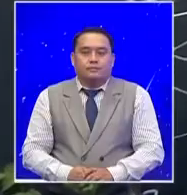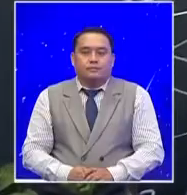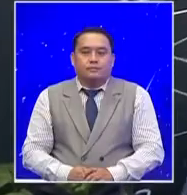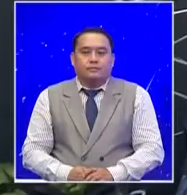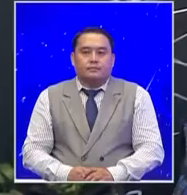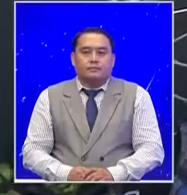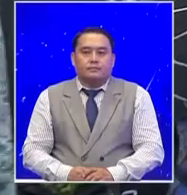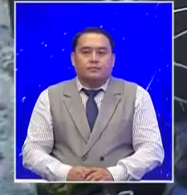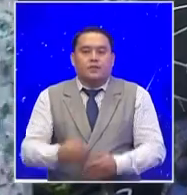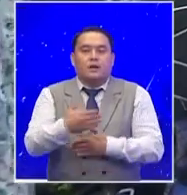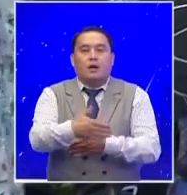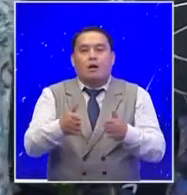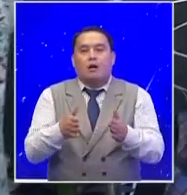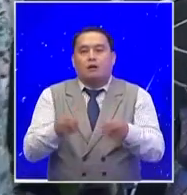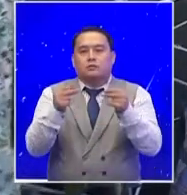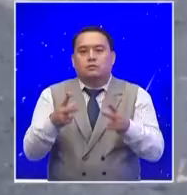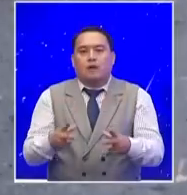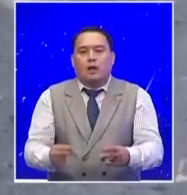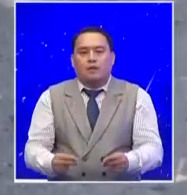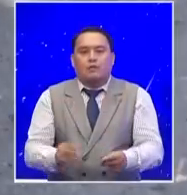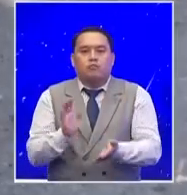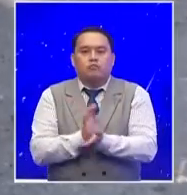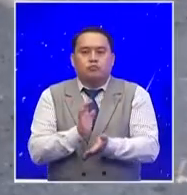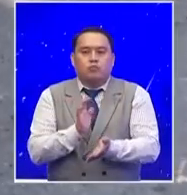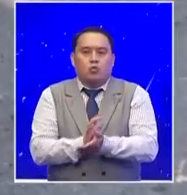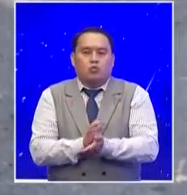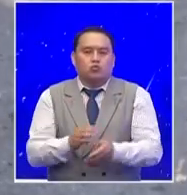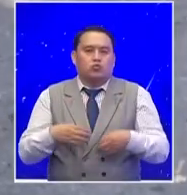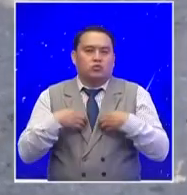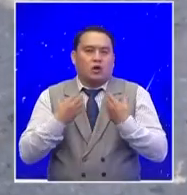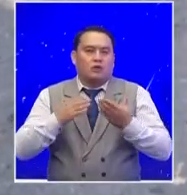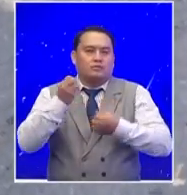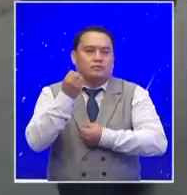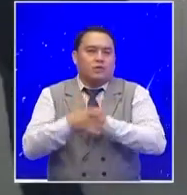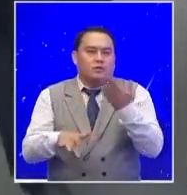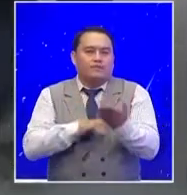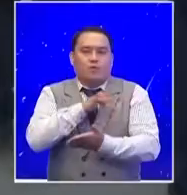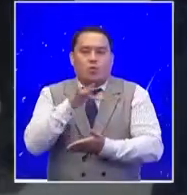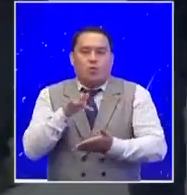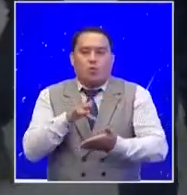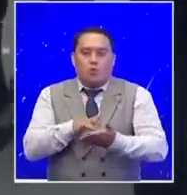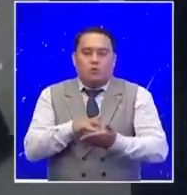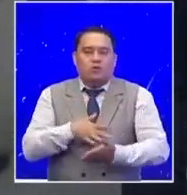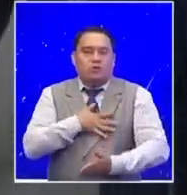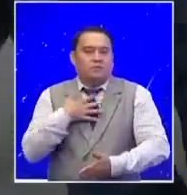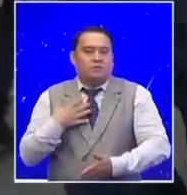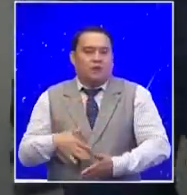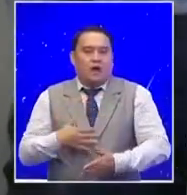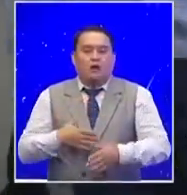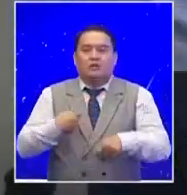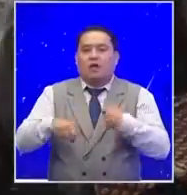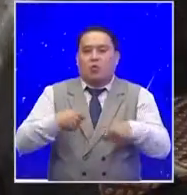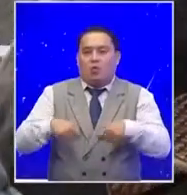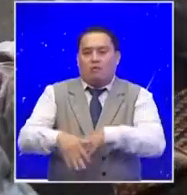давай. Картонные коробки, целлофановые пакеты, бытовой мусор. Удручающая картина центра города открывает нелицеприятные стороны уличной